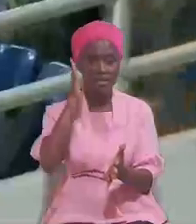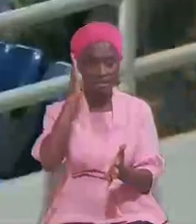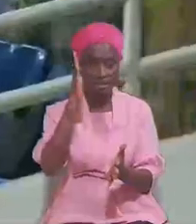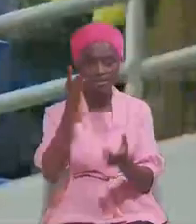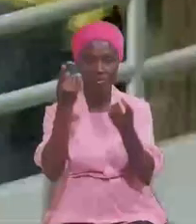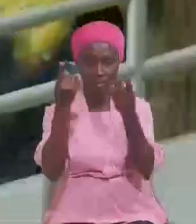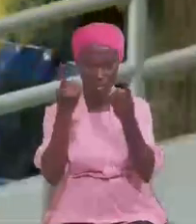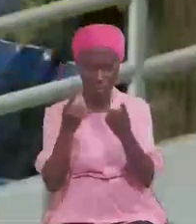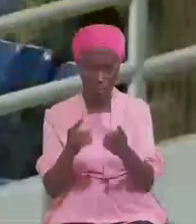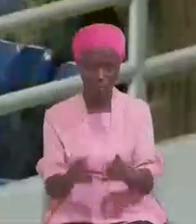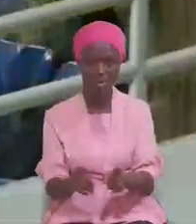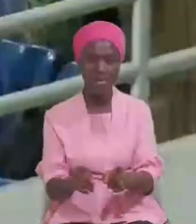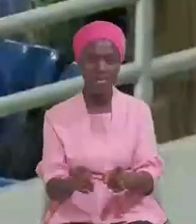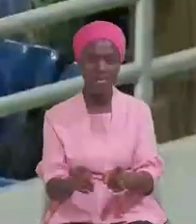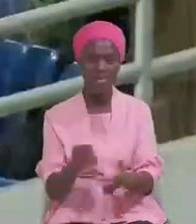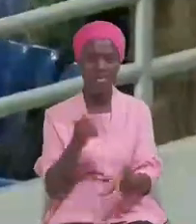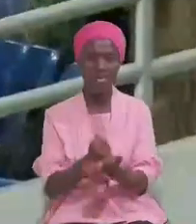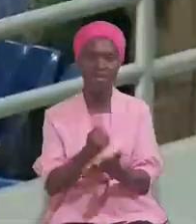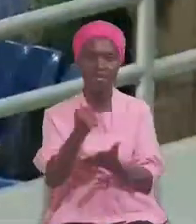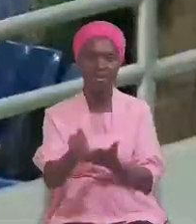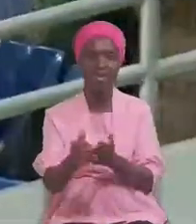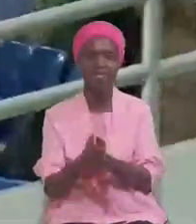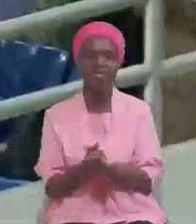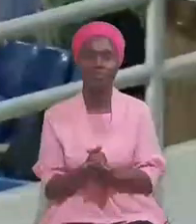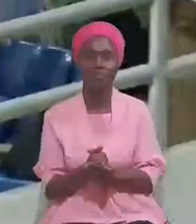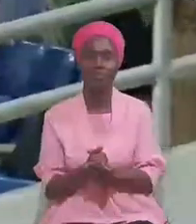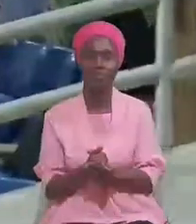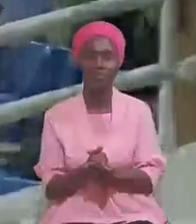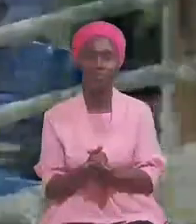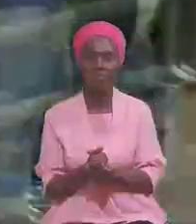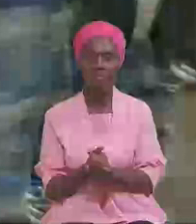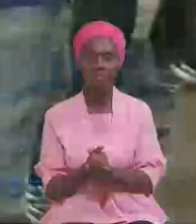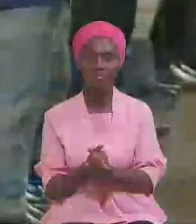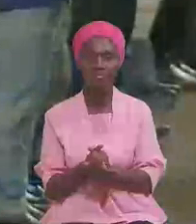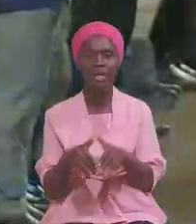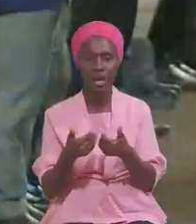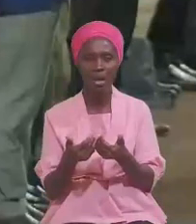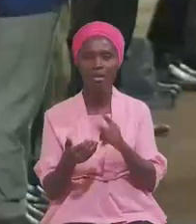Il en sera ainsi. Comment?